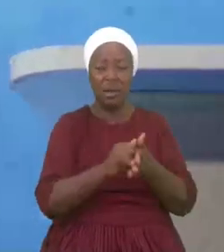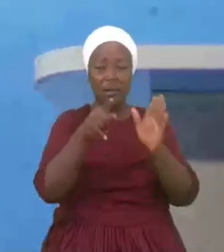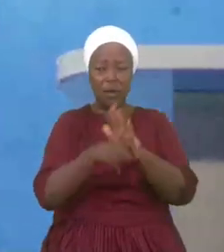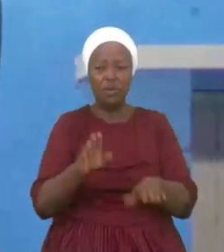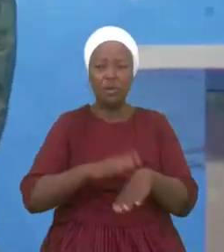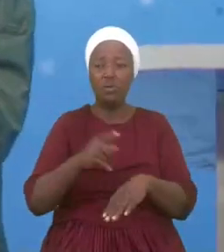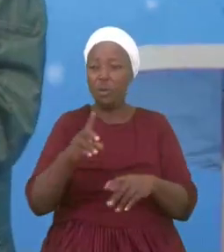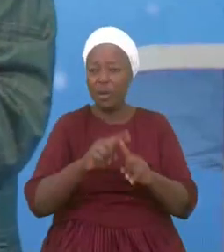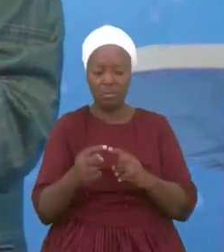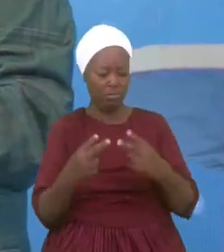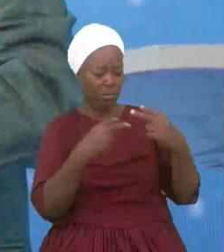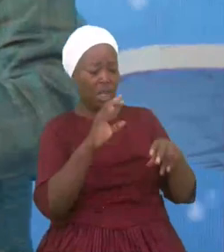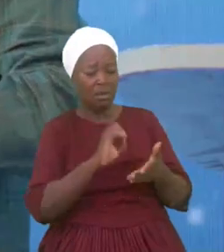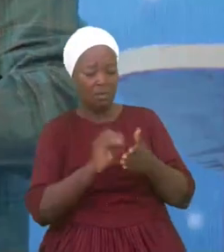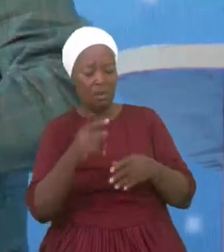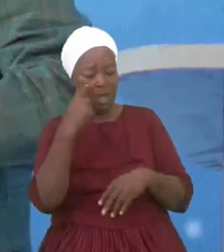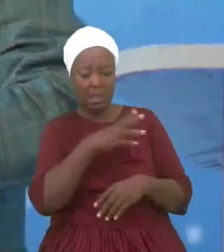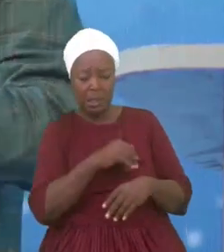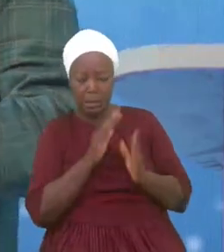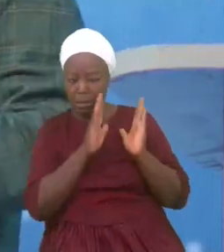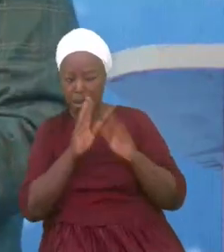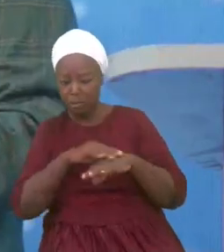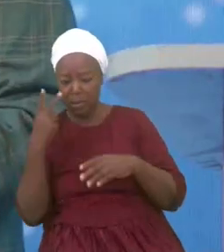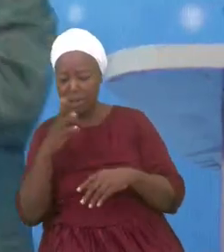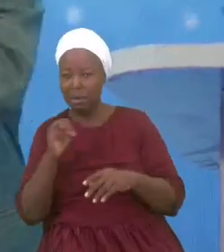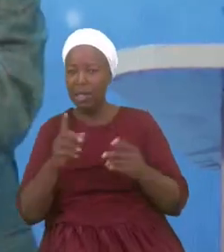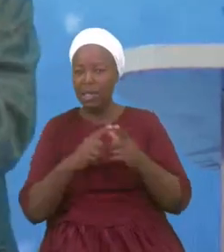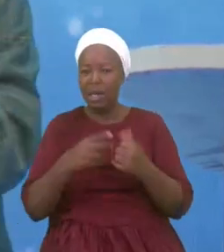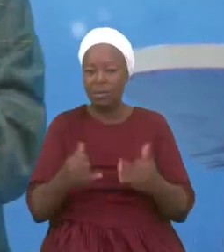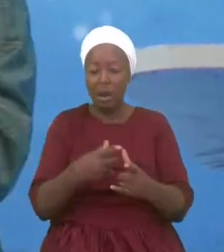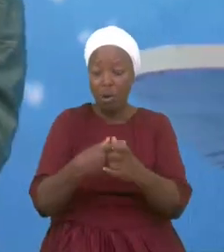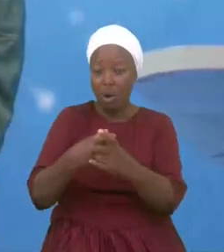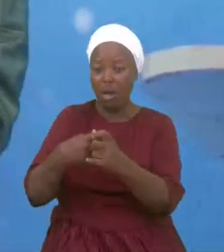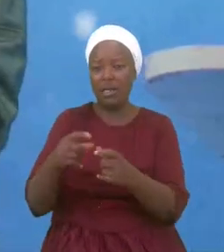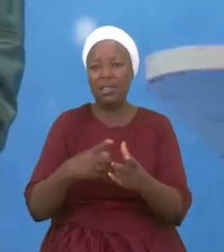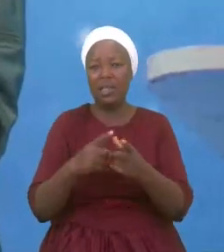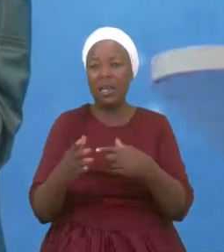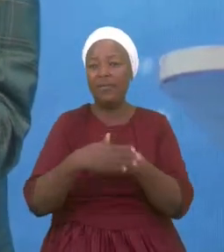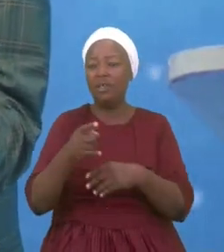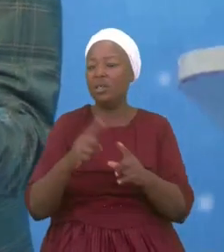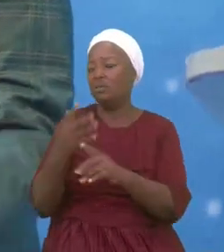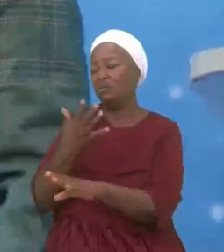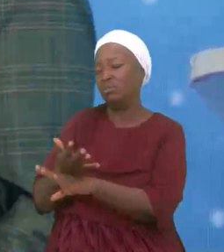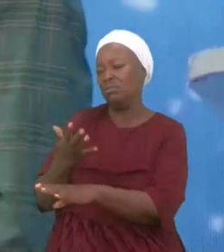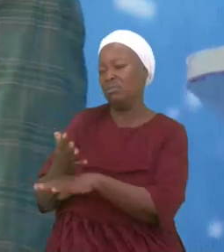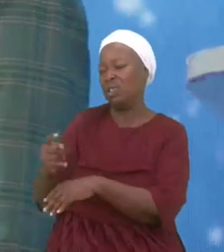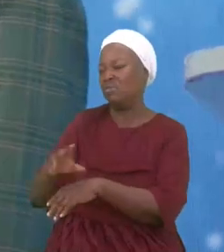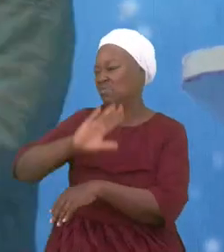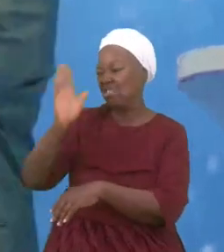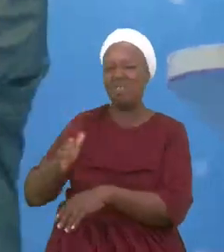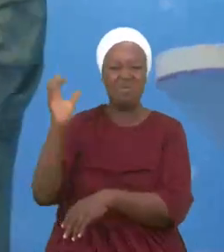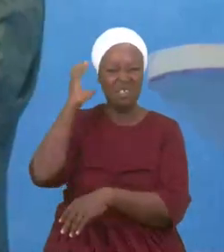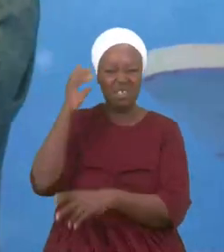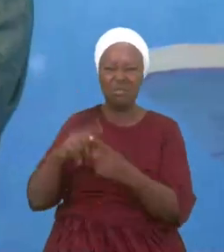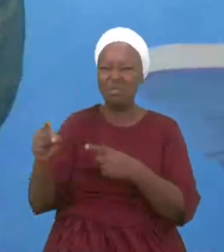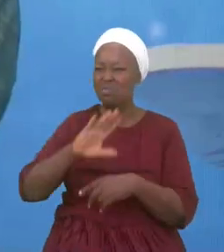te dénigrer et il te faisait pression et chaque fois tu n'es pas les regarder te fuyais tu fuyais tu courais et